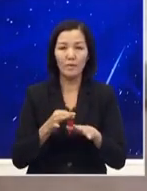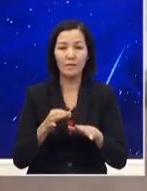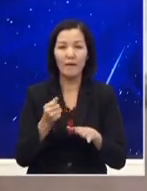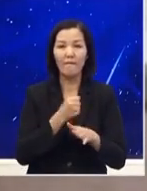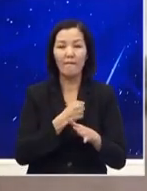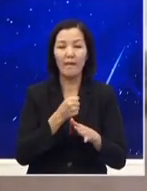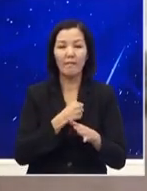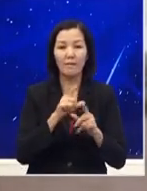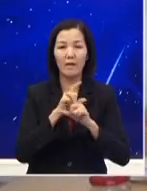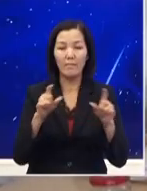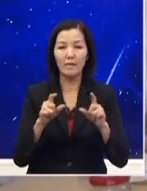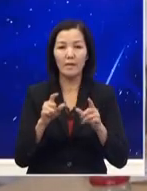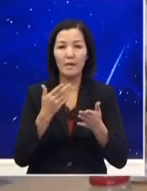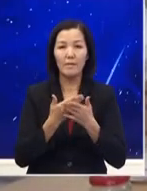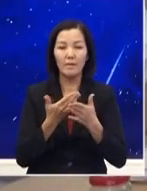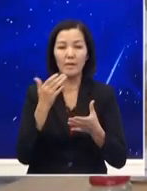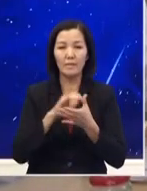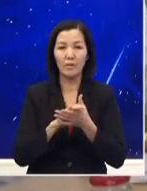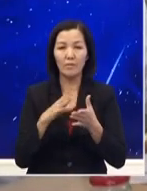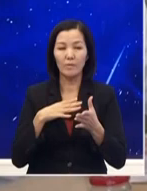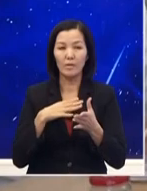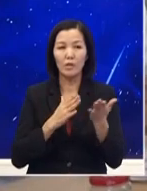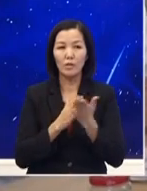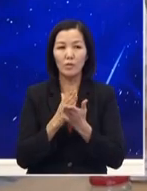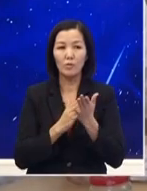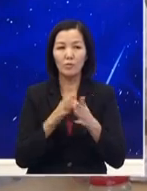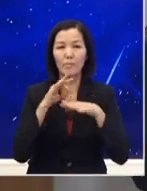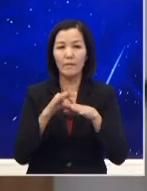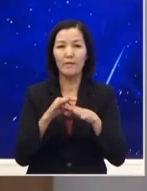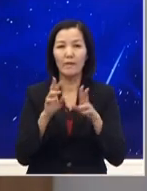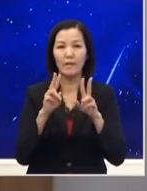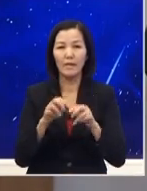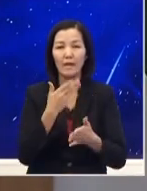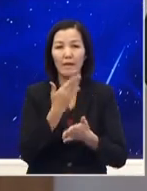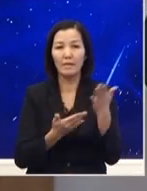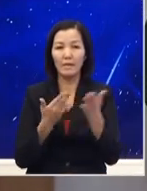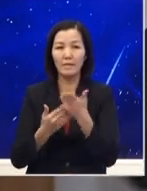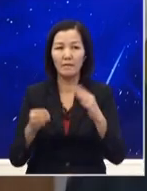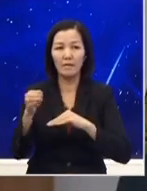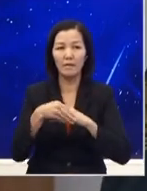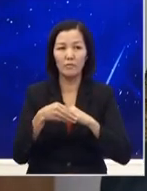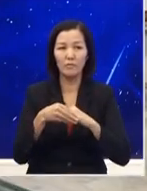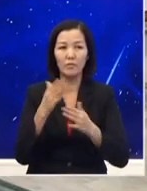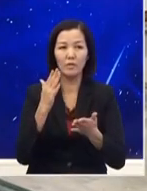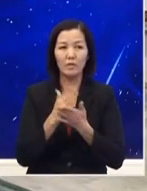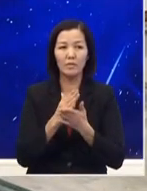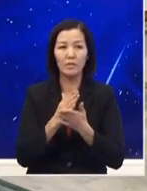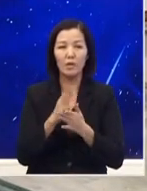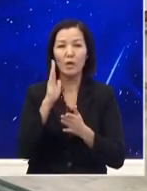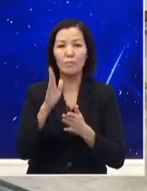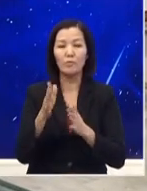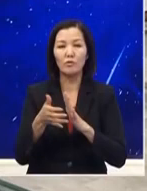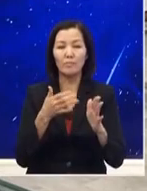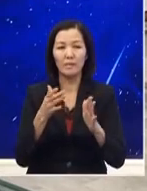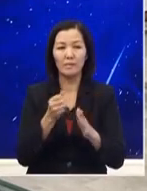военкоматов, ознакомилась с порядками определения годности к воинской службе и провела анонимное анкетирование на коррупционные составляющие среди будущих